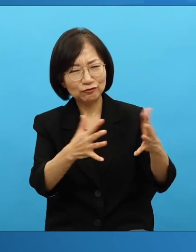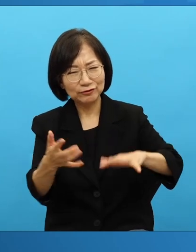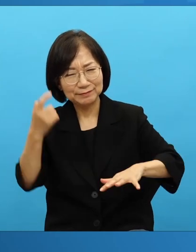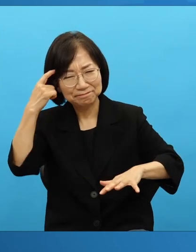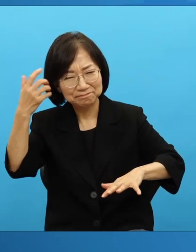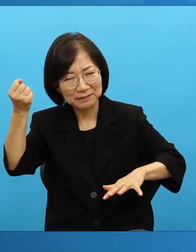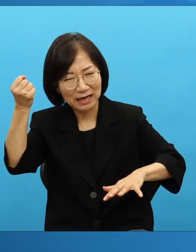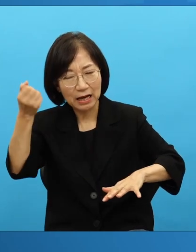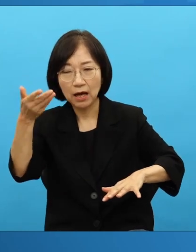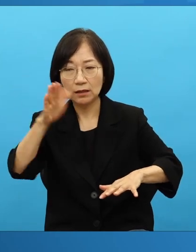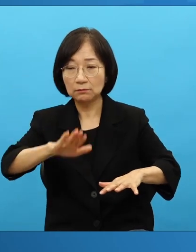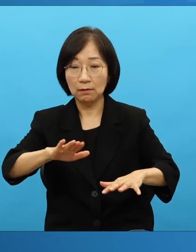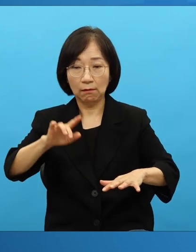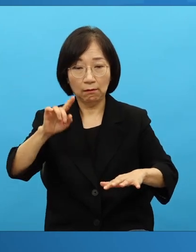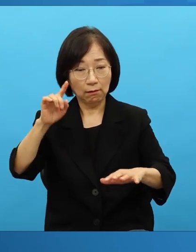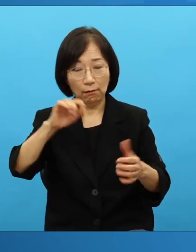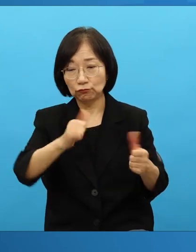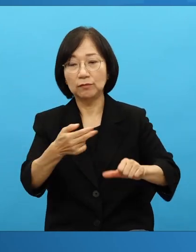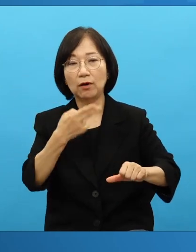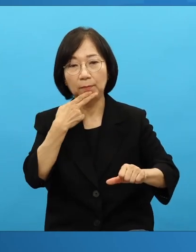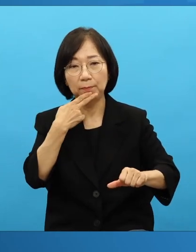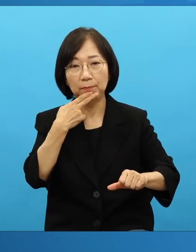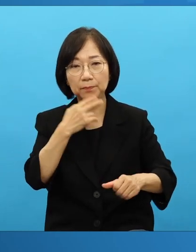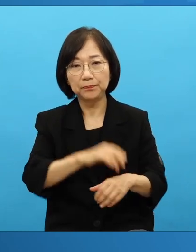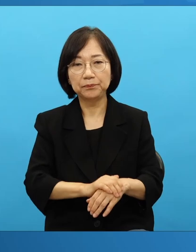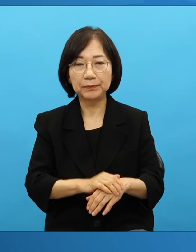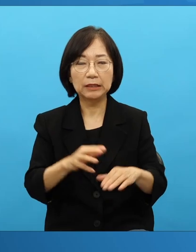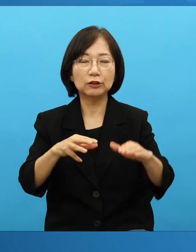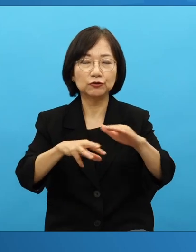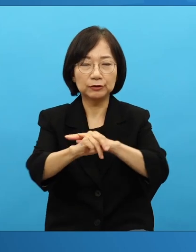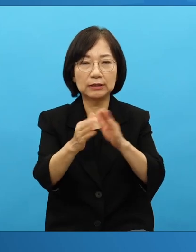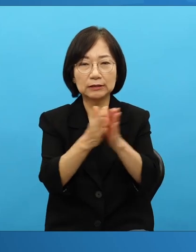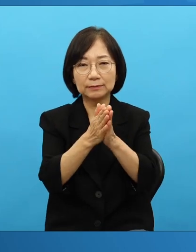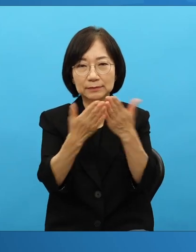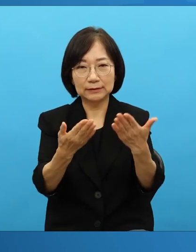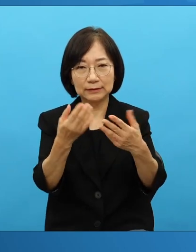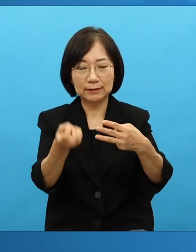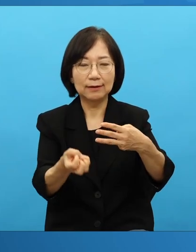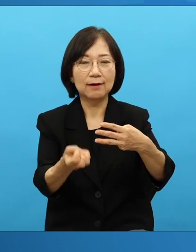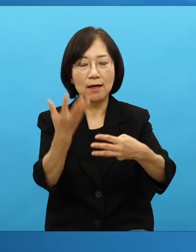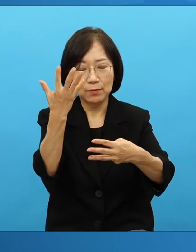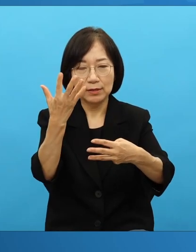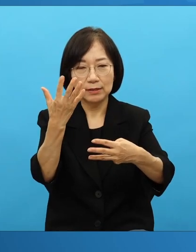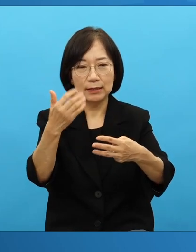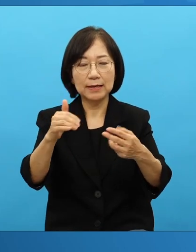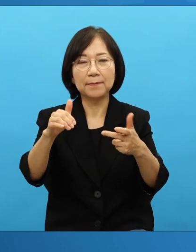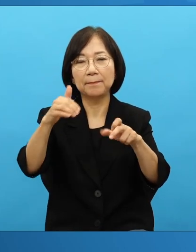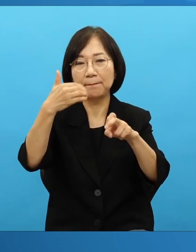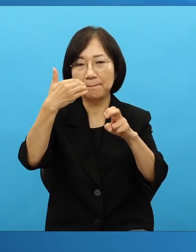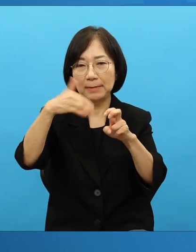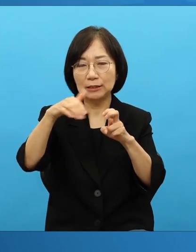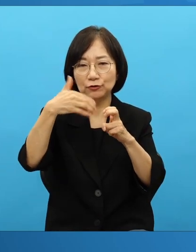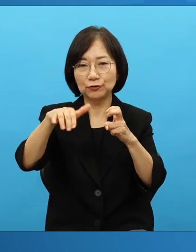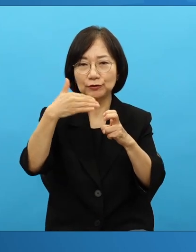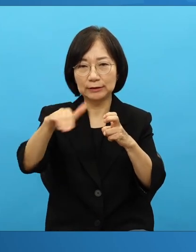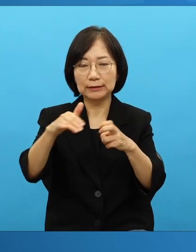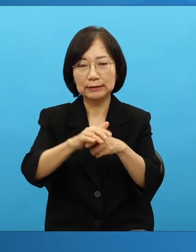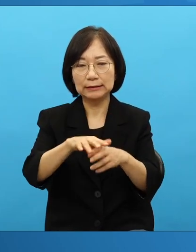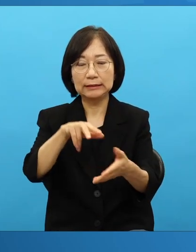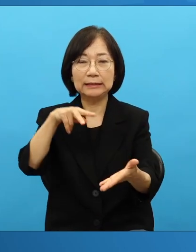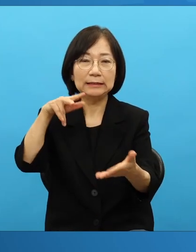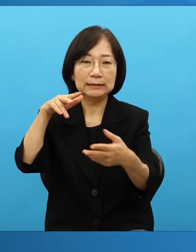以为会死在旷野，结果没有死。 출애굽기, 레위기, 민수기, 신명기입니다. 출애굽기, 레위기, 민수기, 신명기. 강대국들이 많이